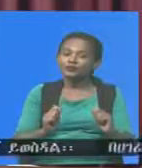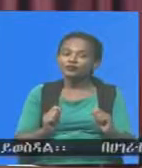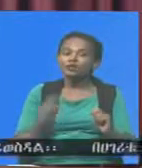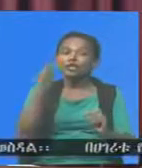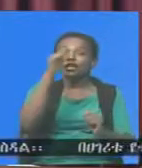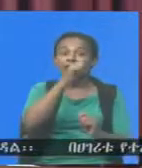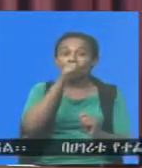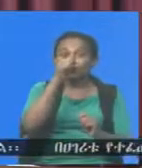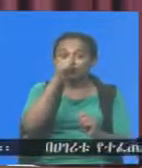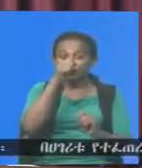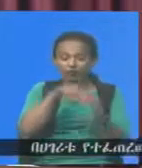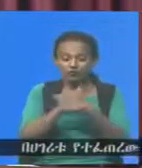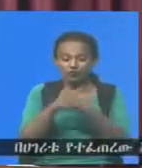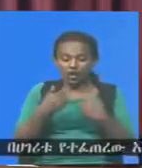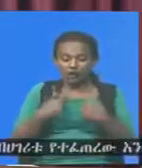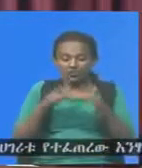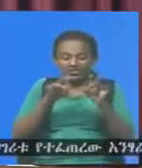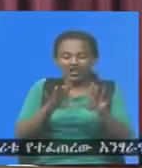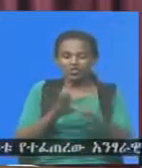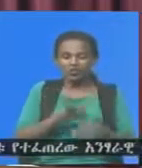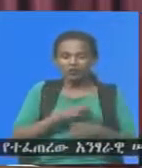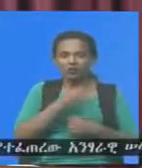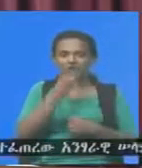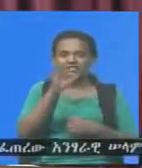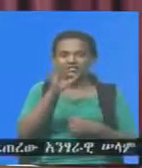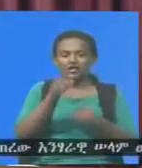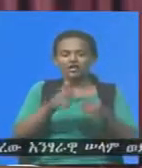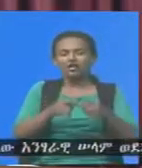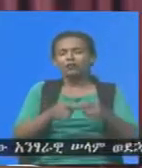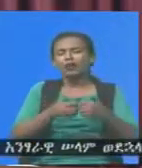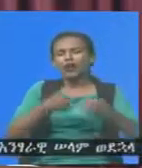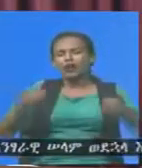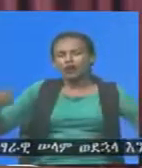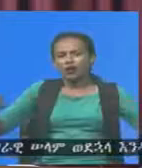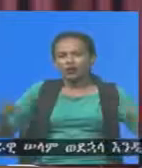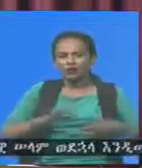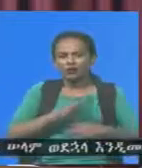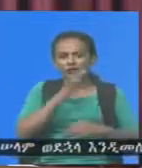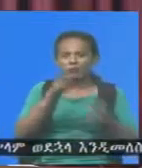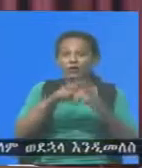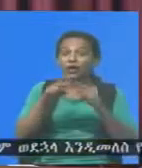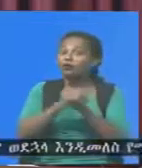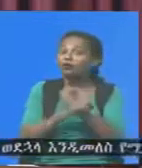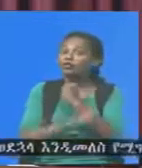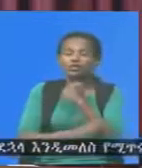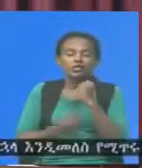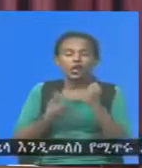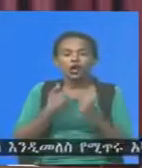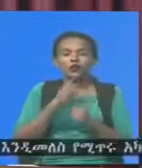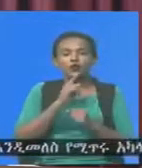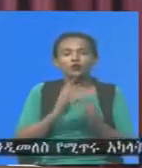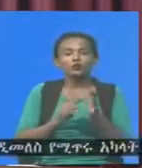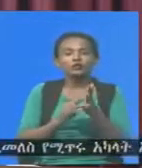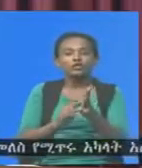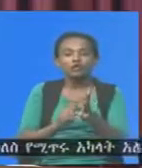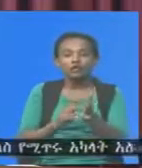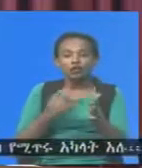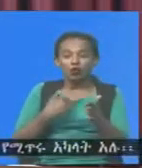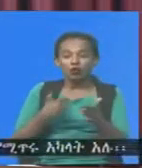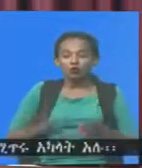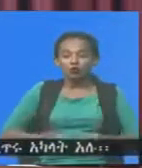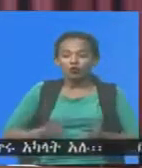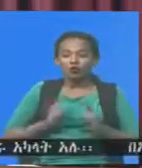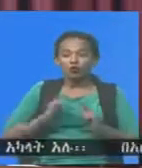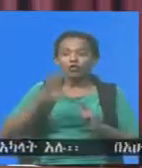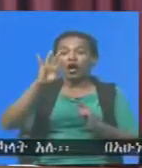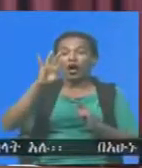ኢትዮጵያ ውስጥ ያለው የጥላቻ መንፈስ የመራራቅ መንፈስ በጣም መሰረት ያለው ነው። ለምሳሌ እኔ አሁን ምኖርበት የአራት